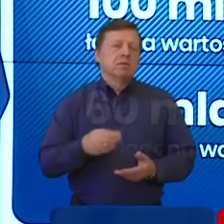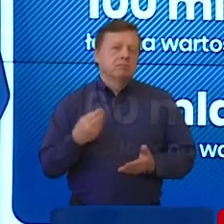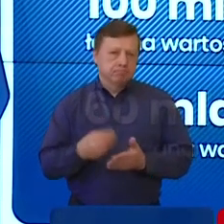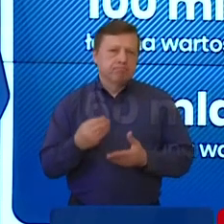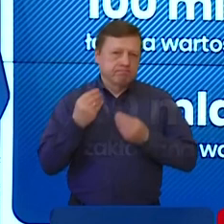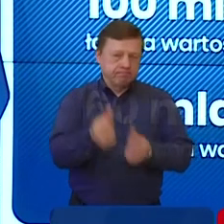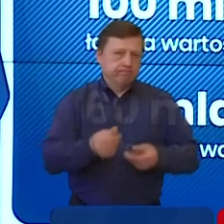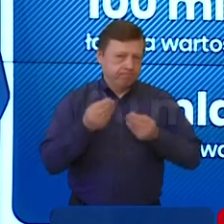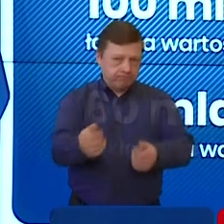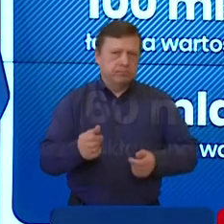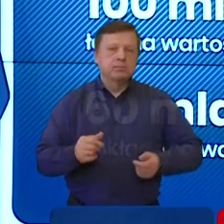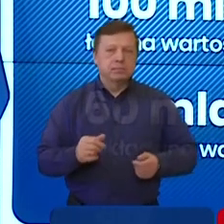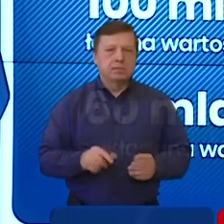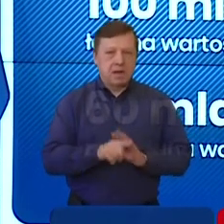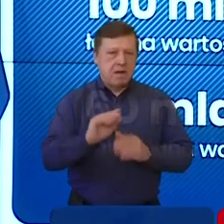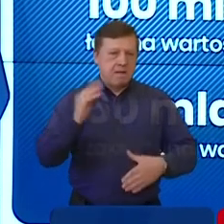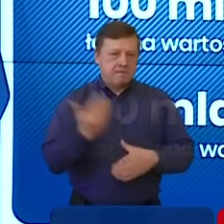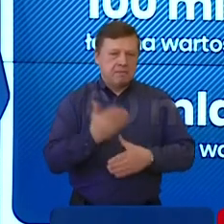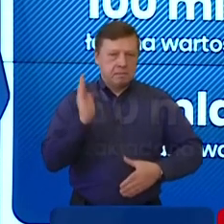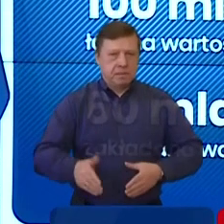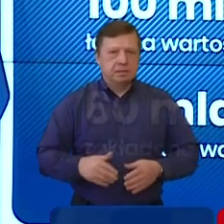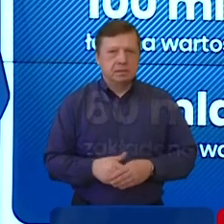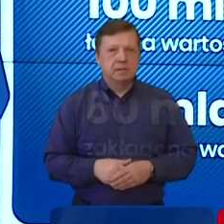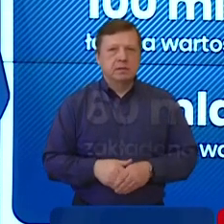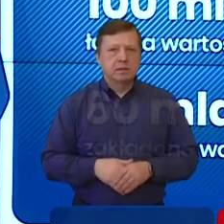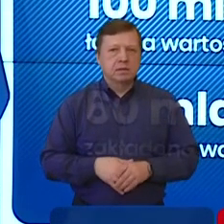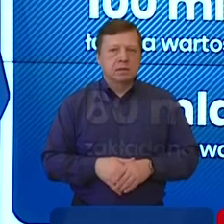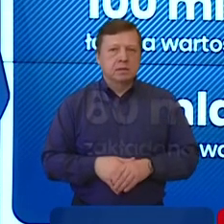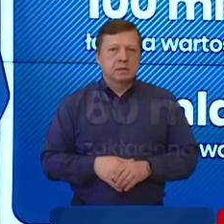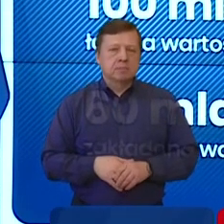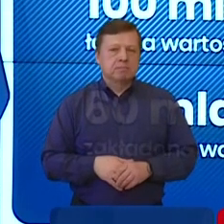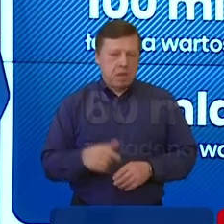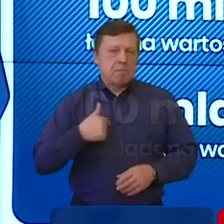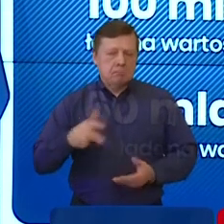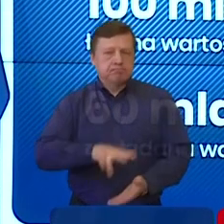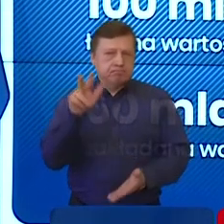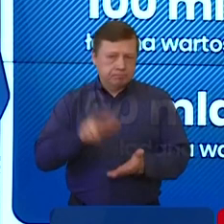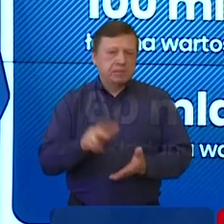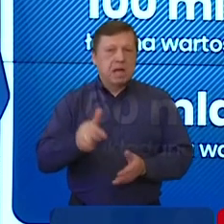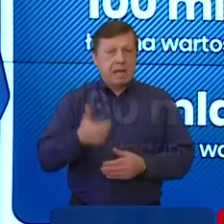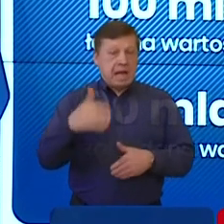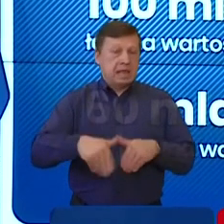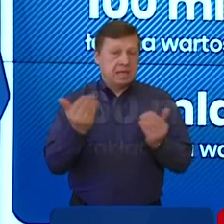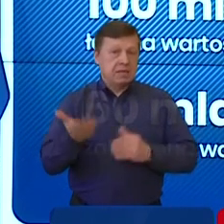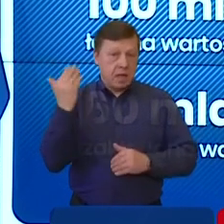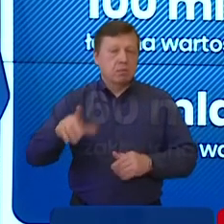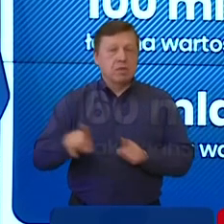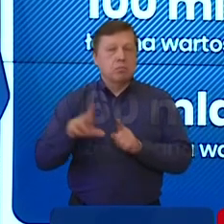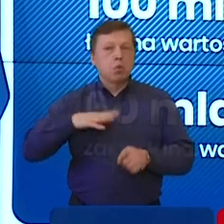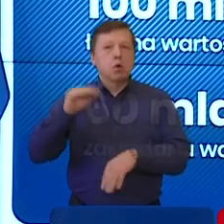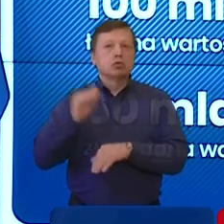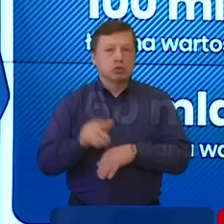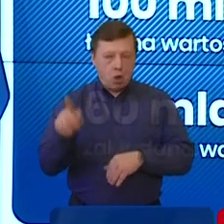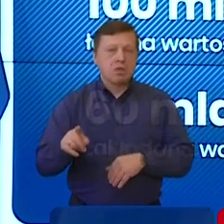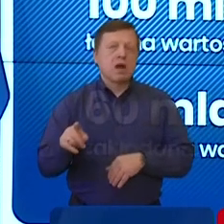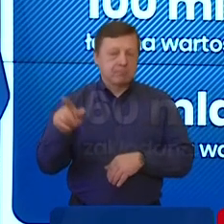programu subwencyjnego de facto, który notyfikujemy, ale też parę dni temu taka zgoda